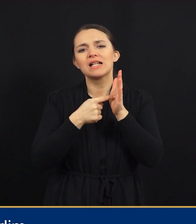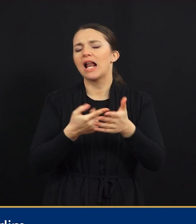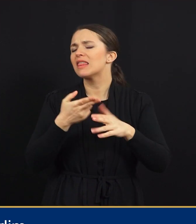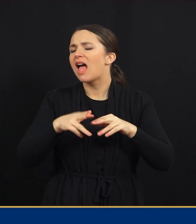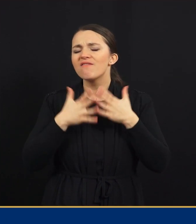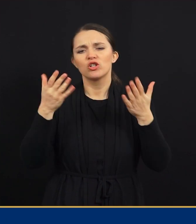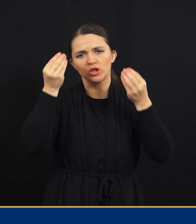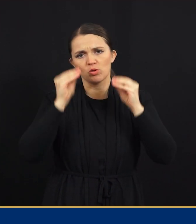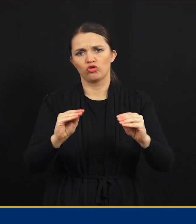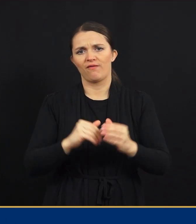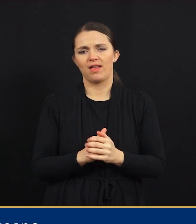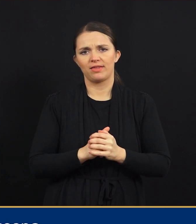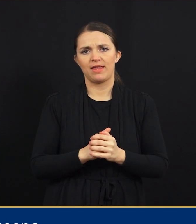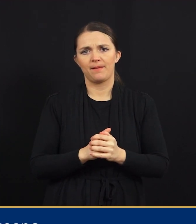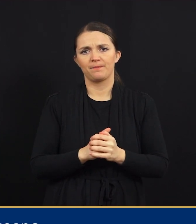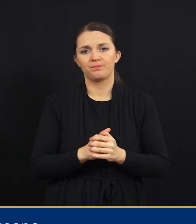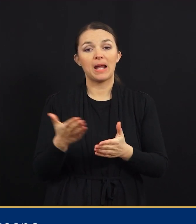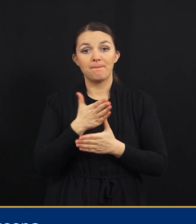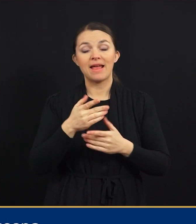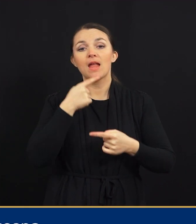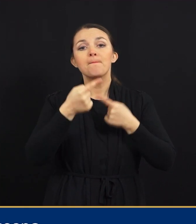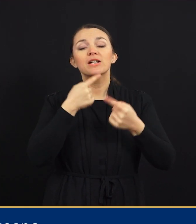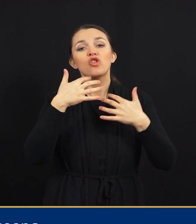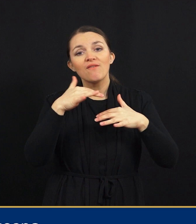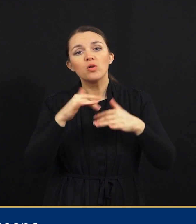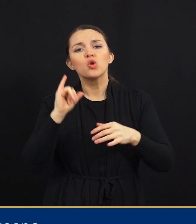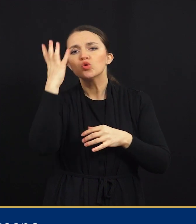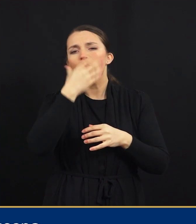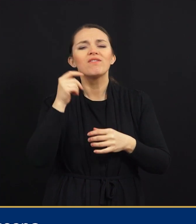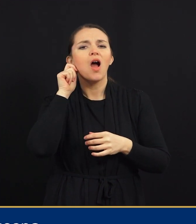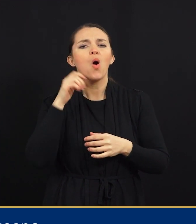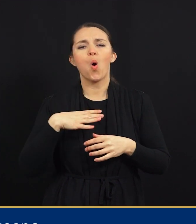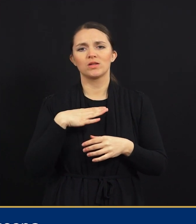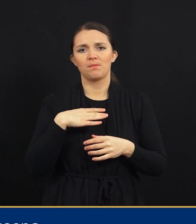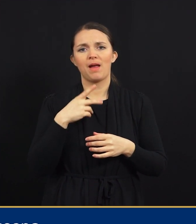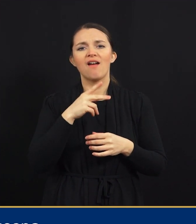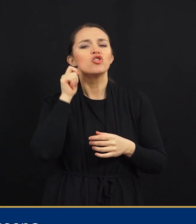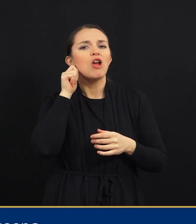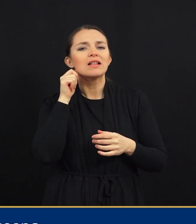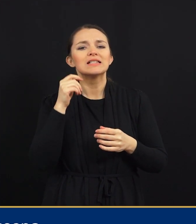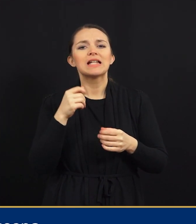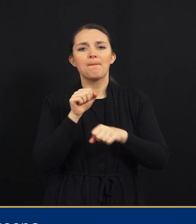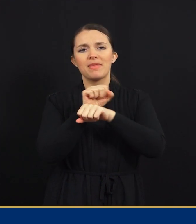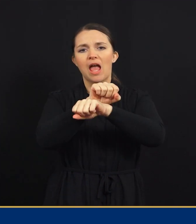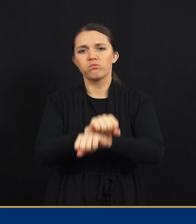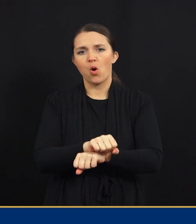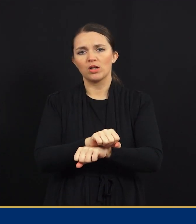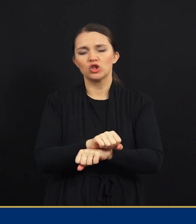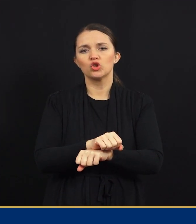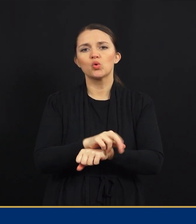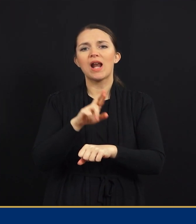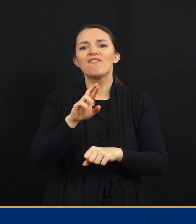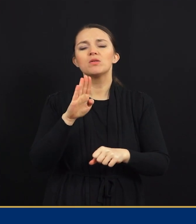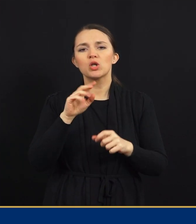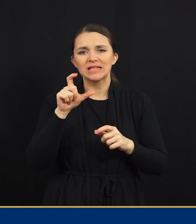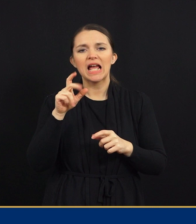spoštovanje. Med pričevalci je čudovita gospa, ki je v ženskem koncentracijskem taborišču Ravensbrück